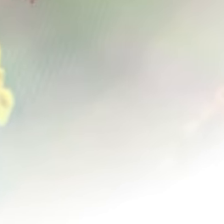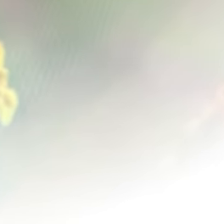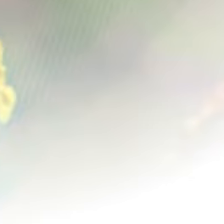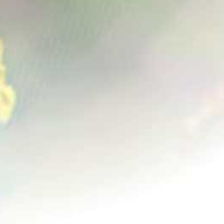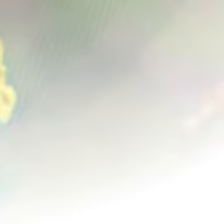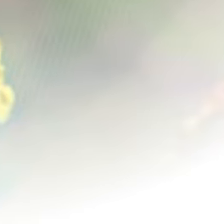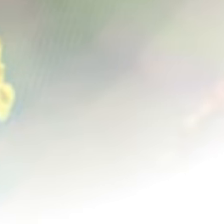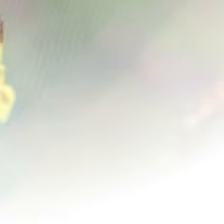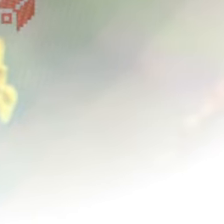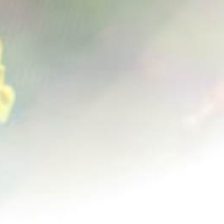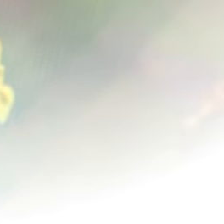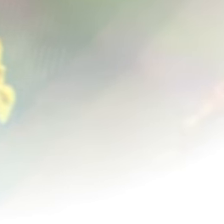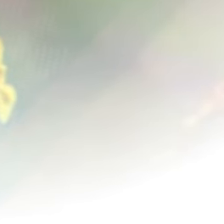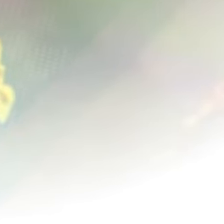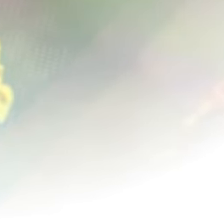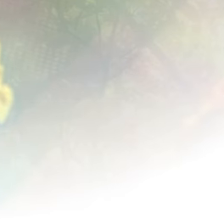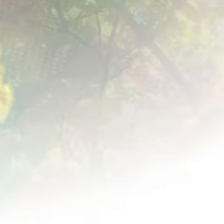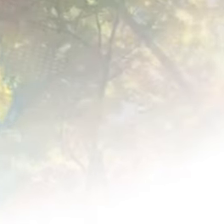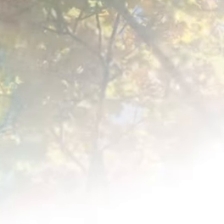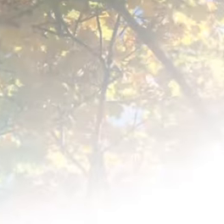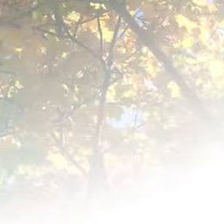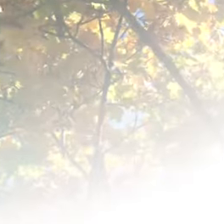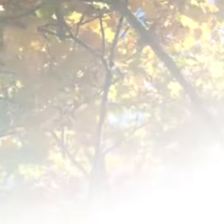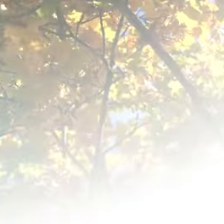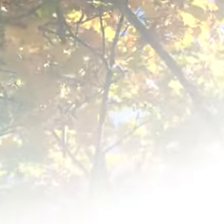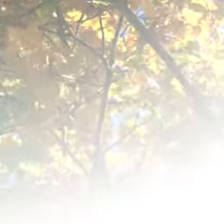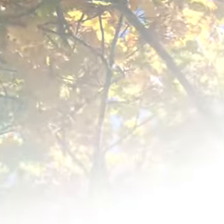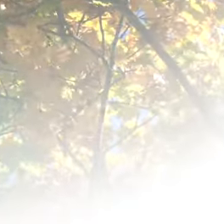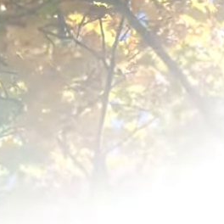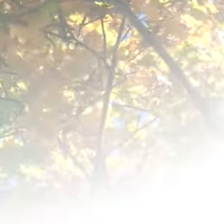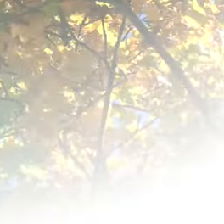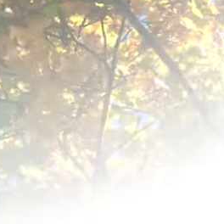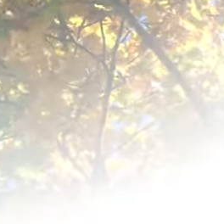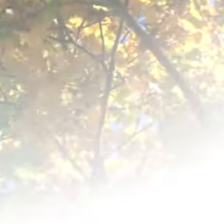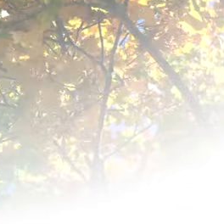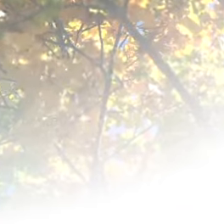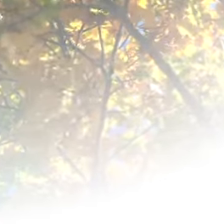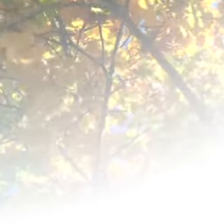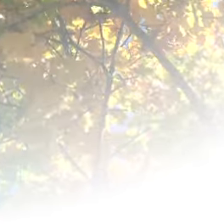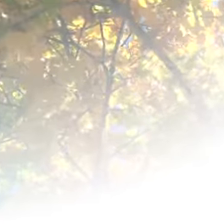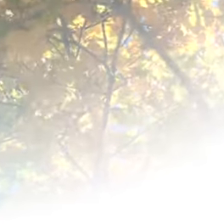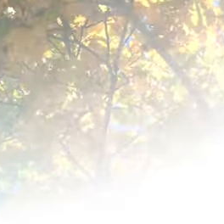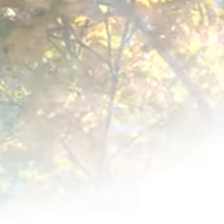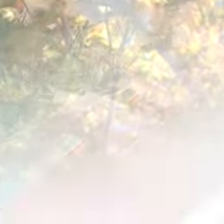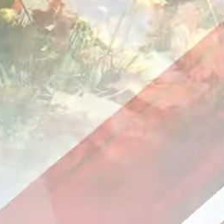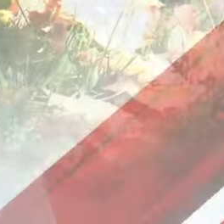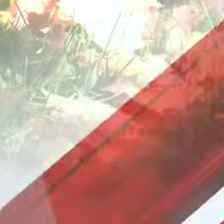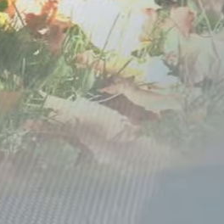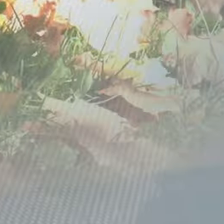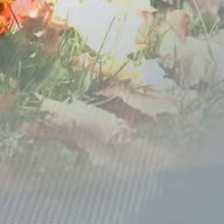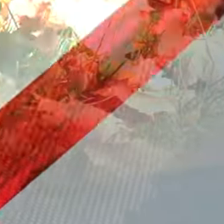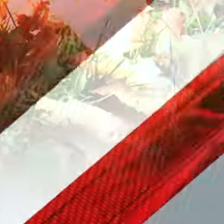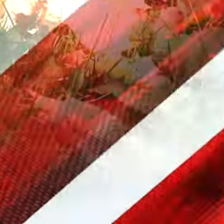49 хвілін, захад у 17:27. Светлавы дзень у параўнанні з серадой паменшыцца на